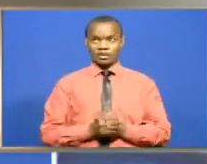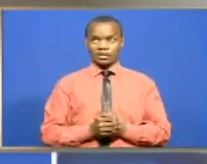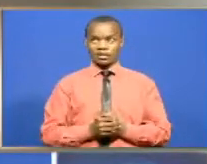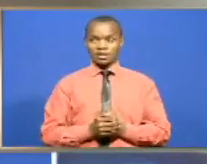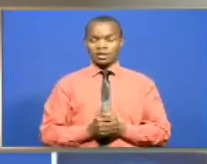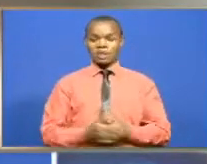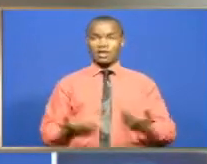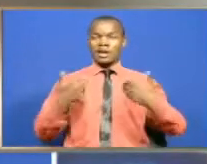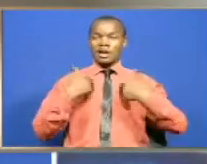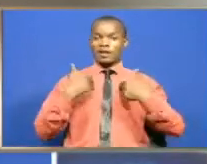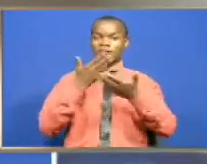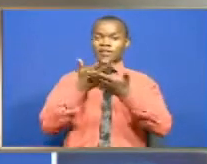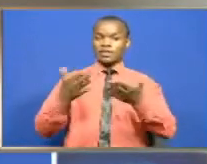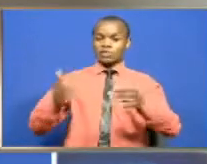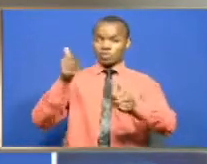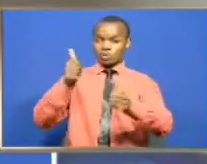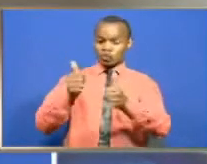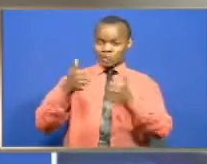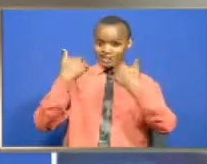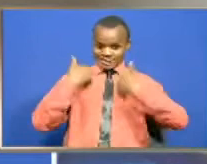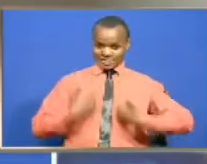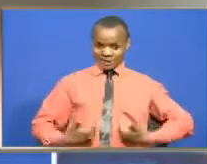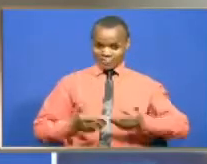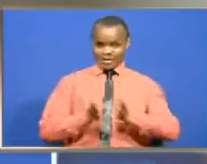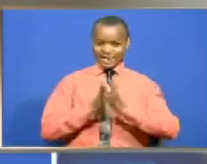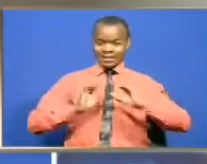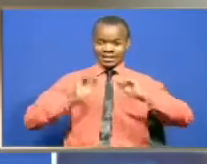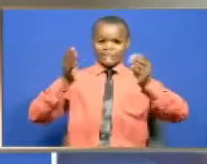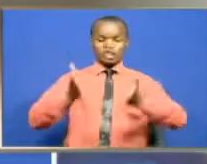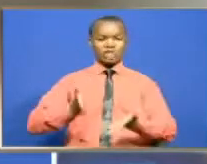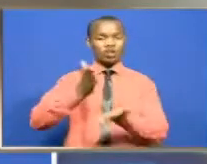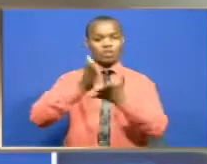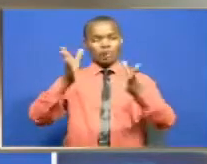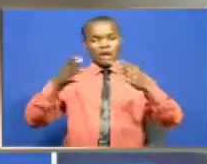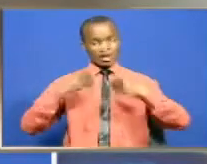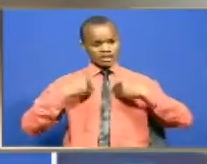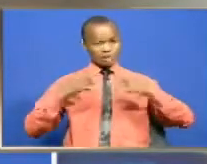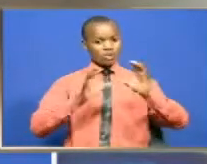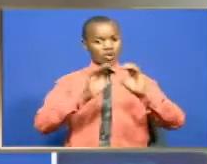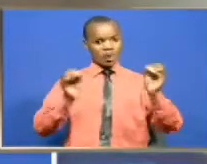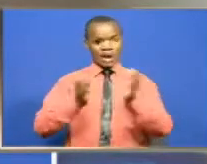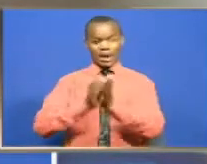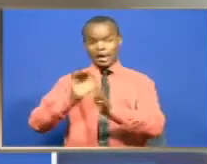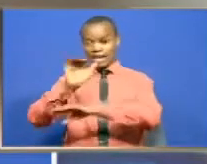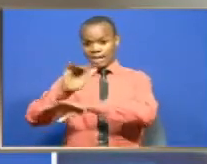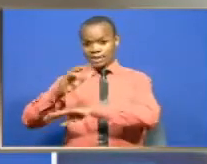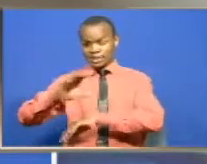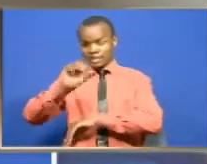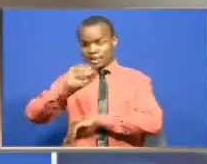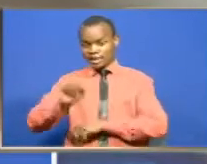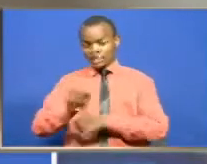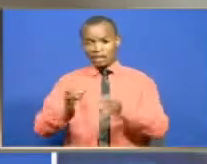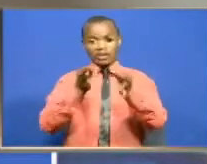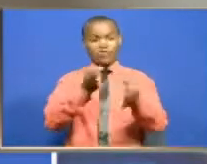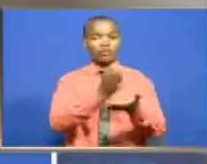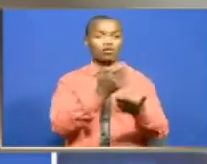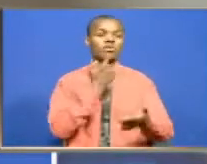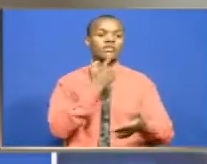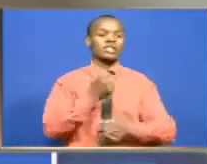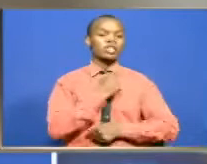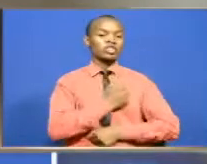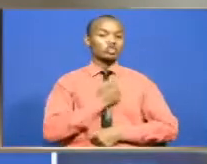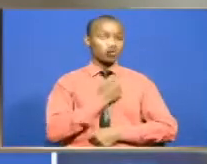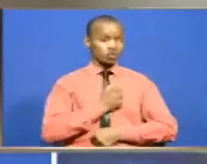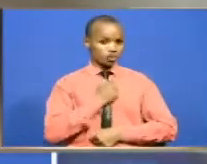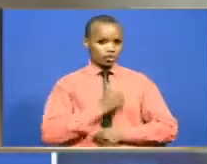kabisa, mimi binafsi na kwa niaba ya walimu tunakashifu na tunauliza profesa aombe msamaha. Kuna rubbles